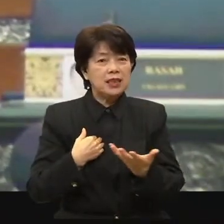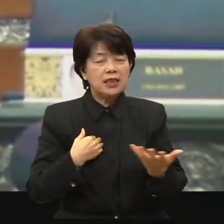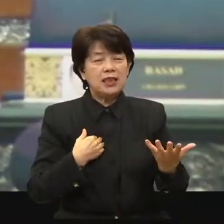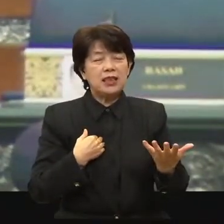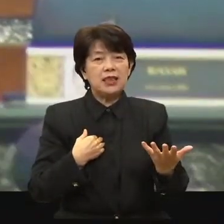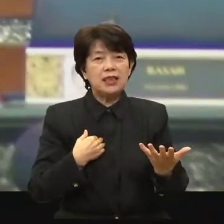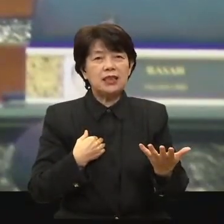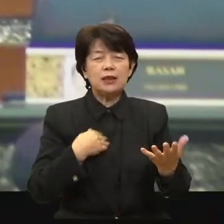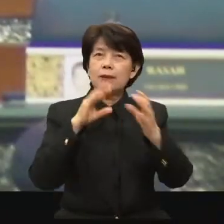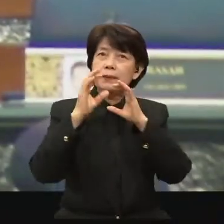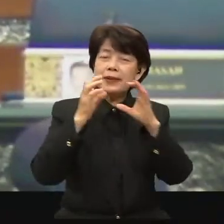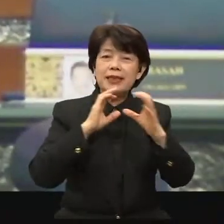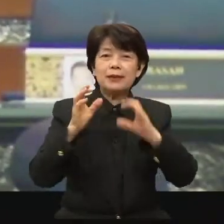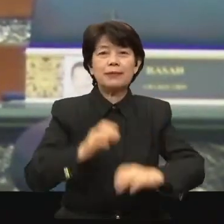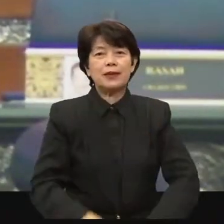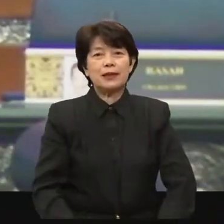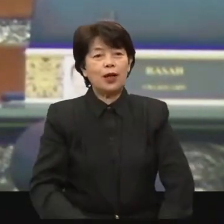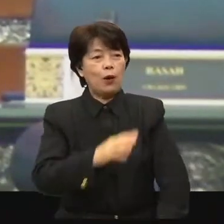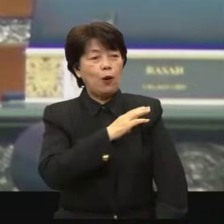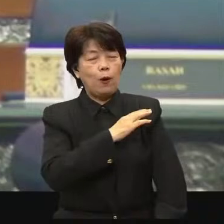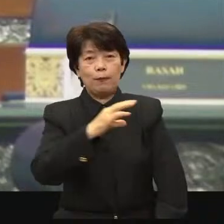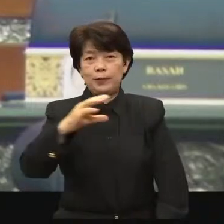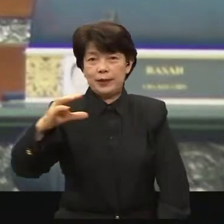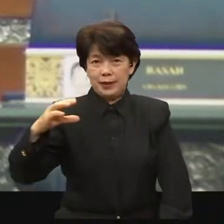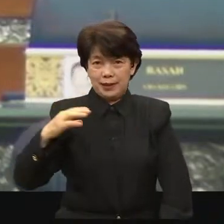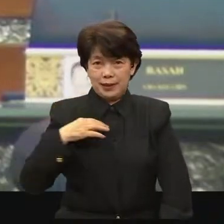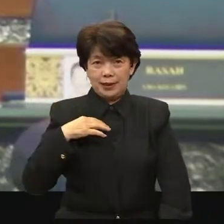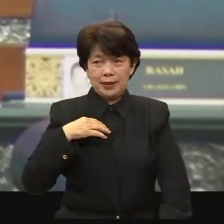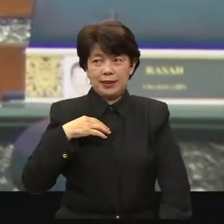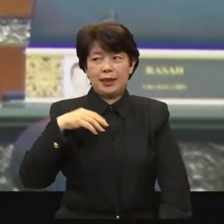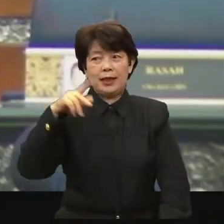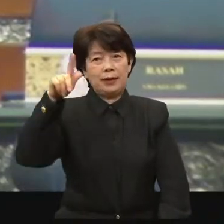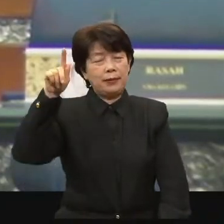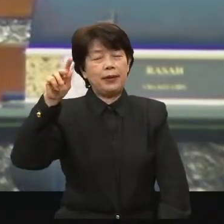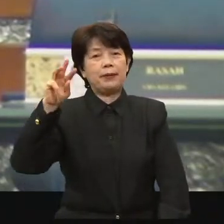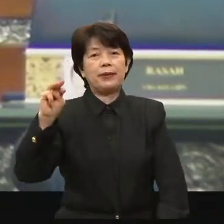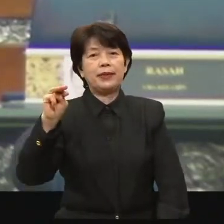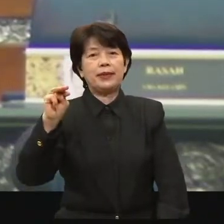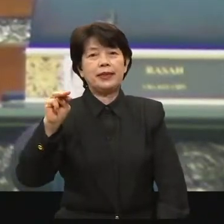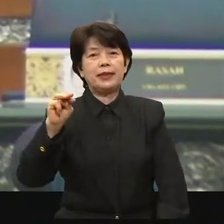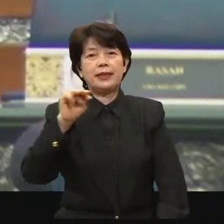Jabatan Komunikasi Komuniti di bawah Jabatan Perdana Menteri ataupun JCOM,